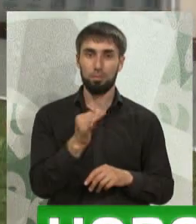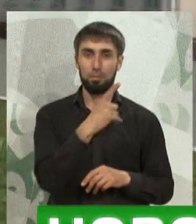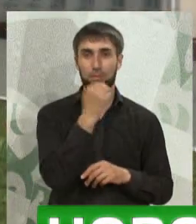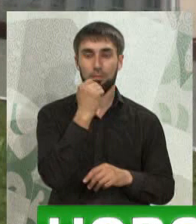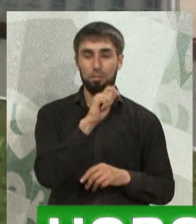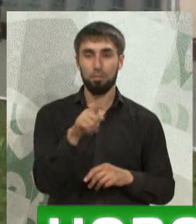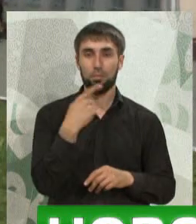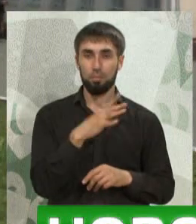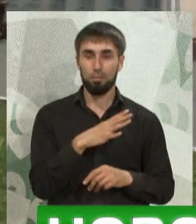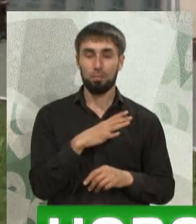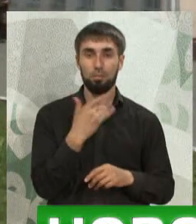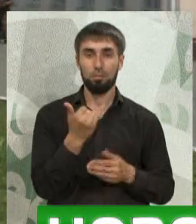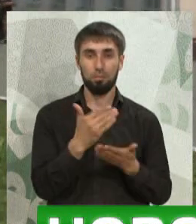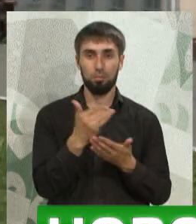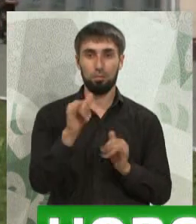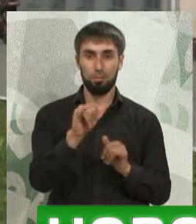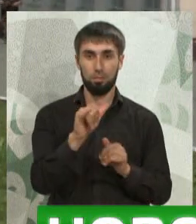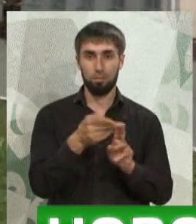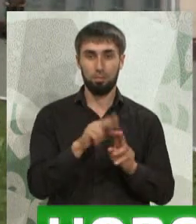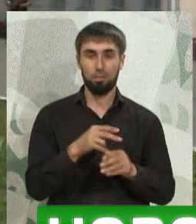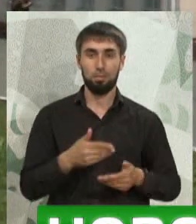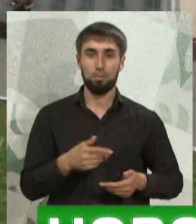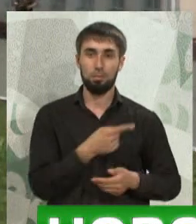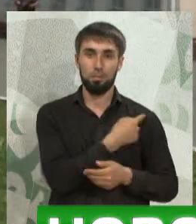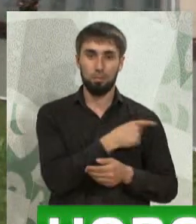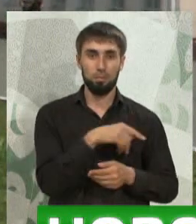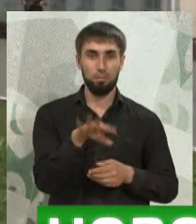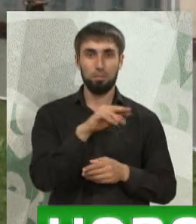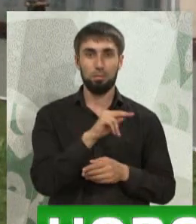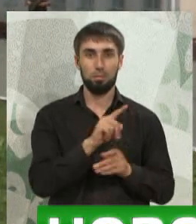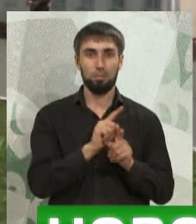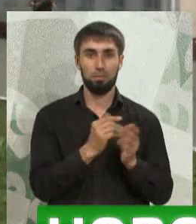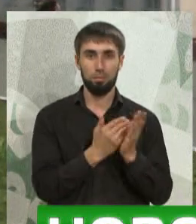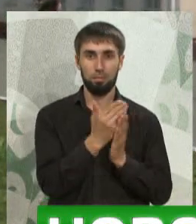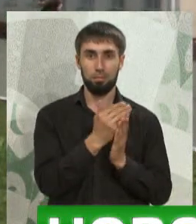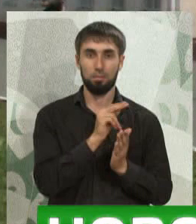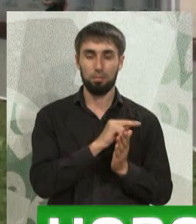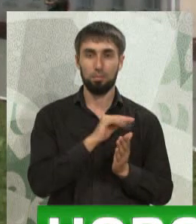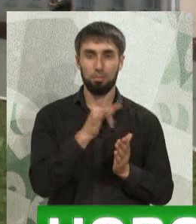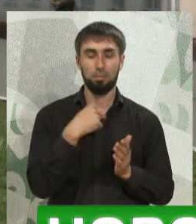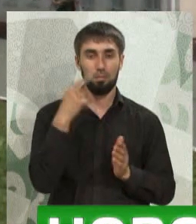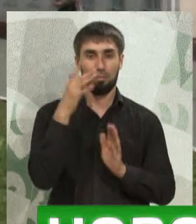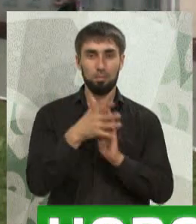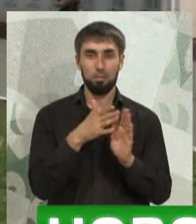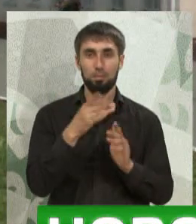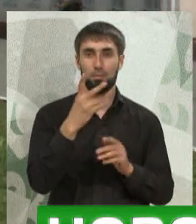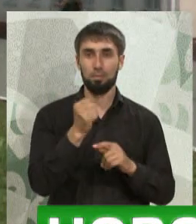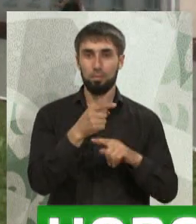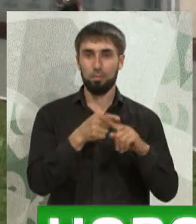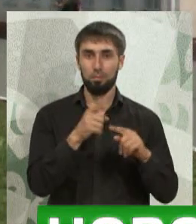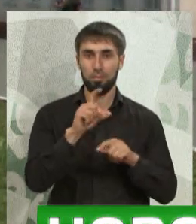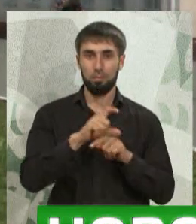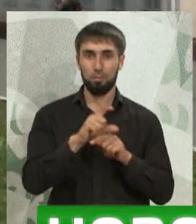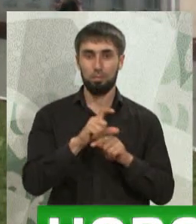московские. Здесь абсолютно квалифицированный персонал медицинский, и врачебный, и сестринский. Мы понимаем друг друга с полуслова. Мы